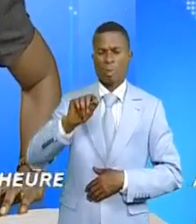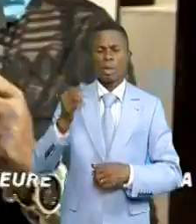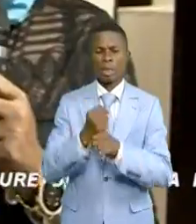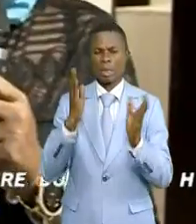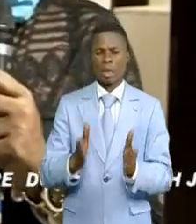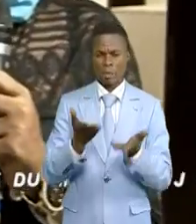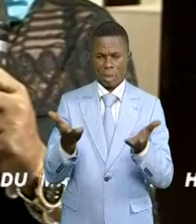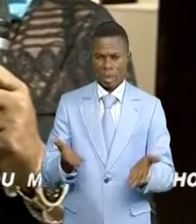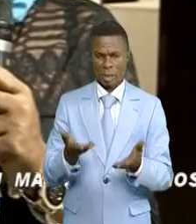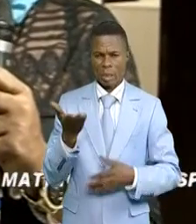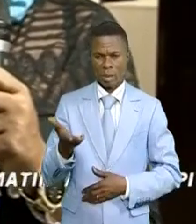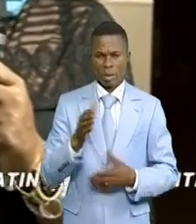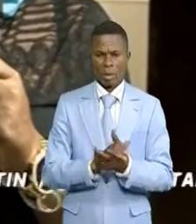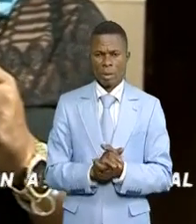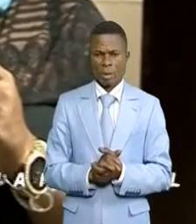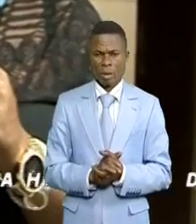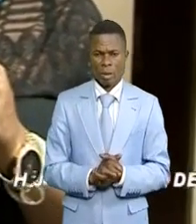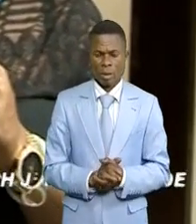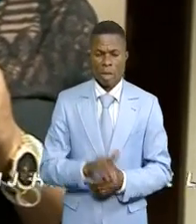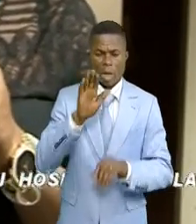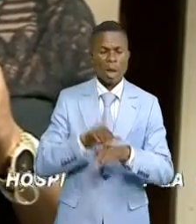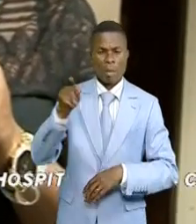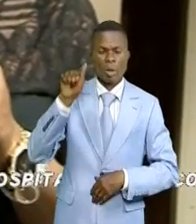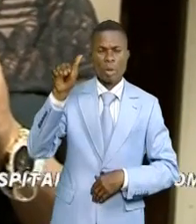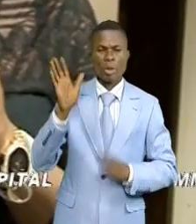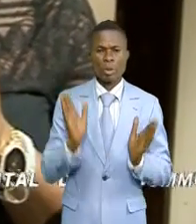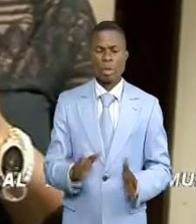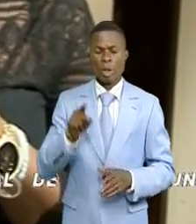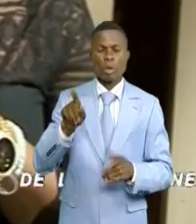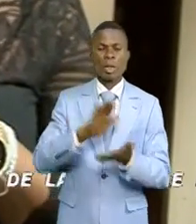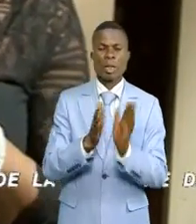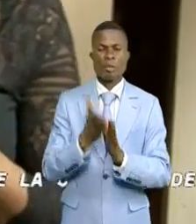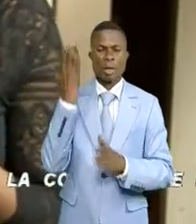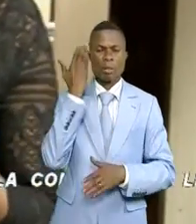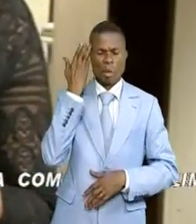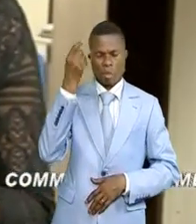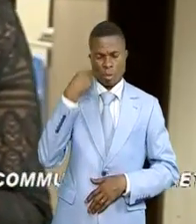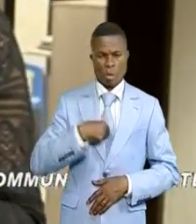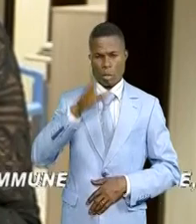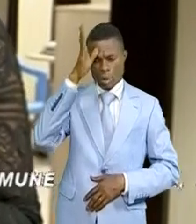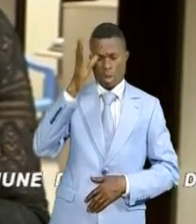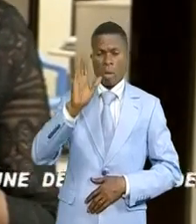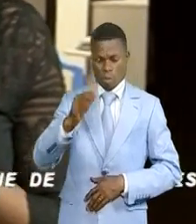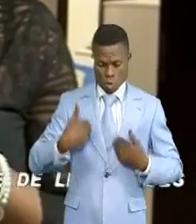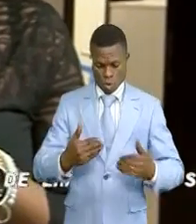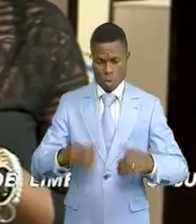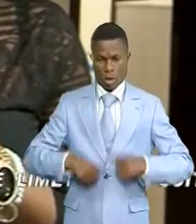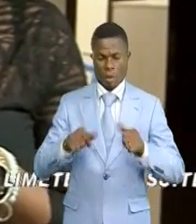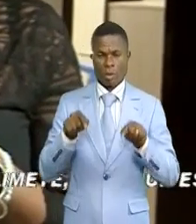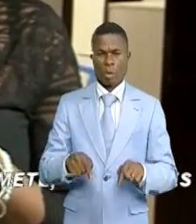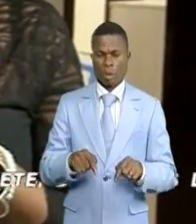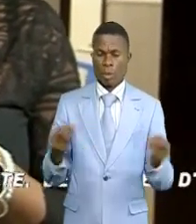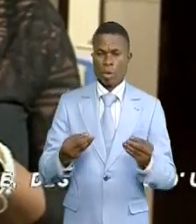autres. Je l'appelle mon DG parce que pour moi c'est un papa. Si aujourd'hui je suis vivante,